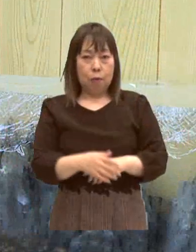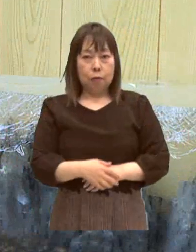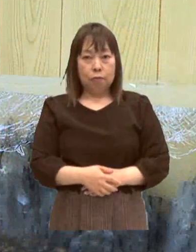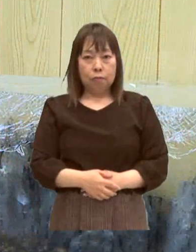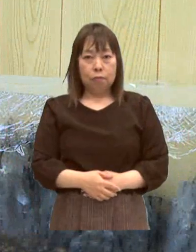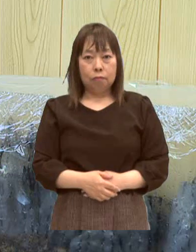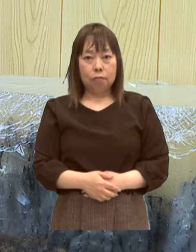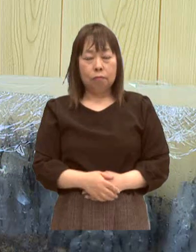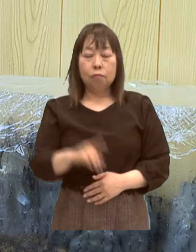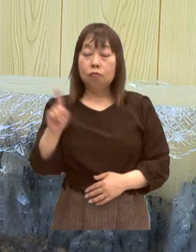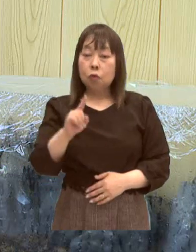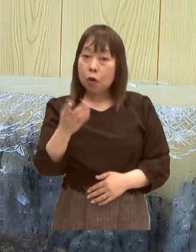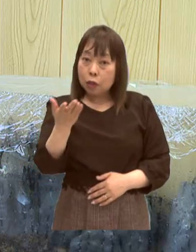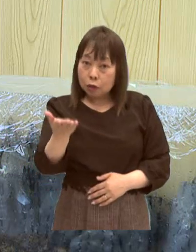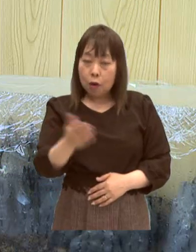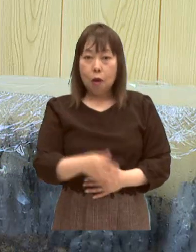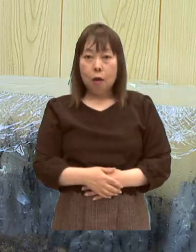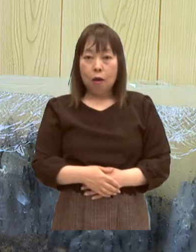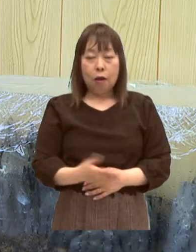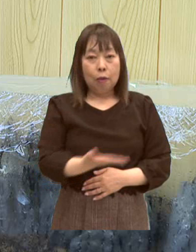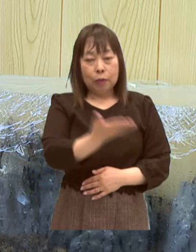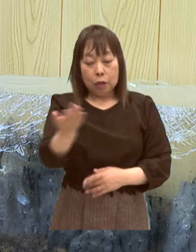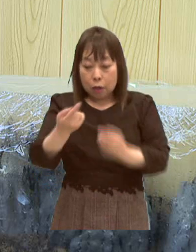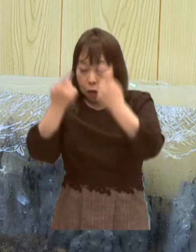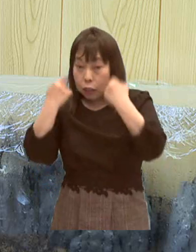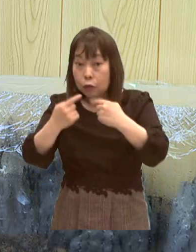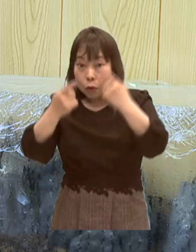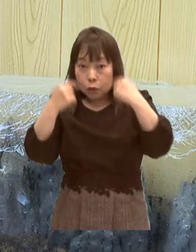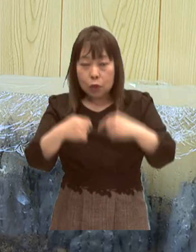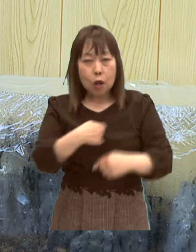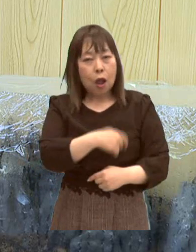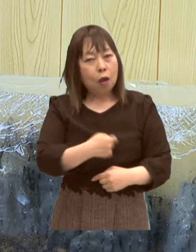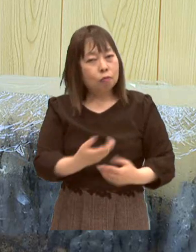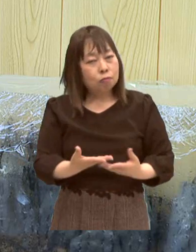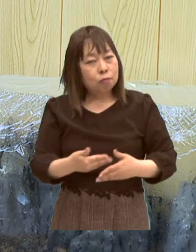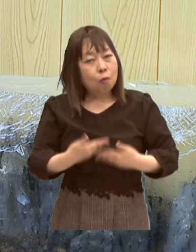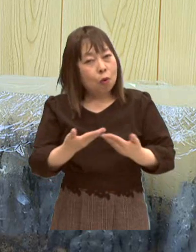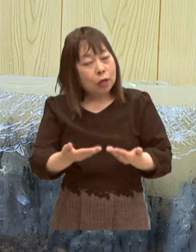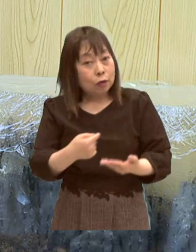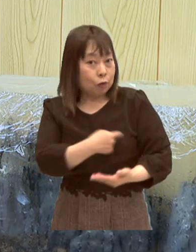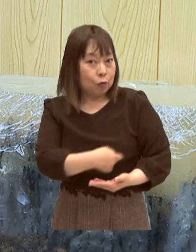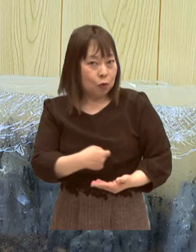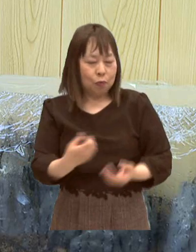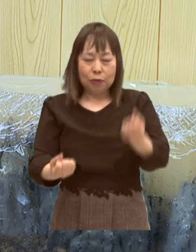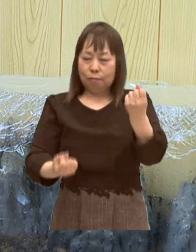いかがでしたか？皆さん一人一人が思いやりの気持ちを持ってハンドルを握り、